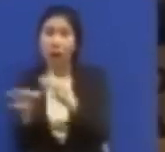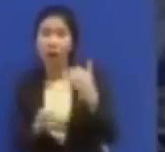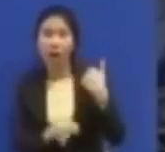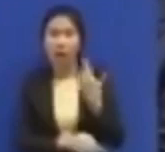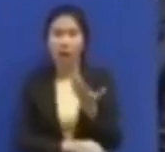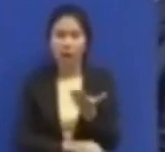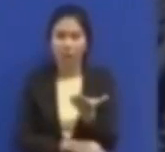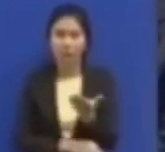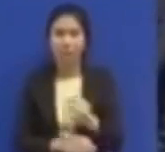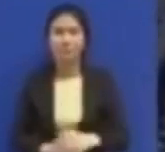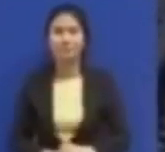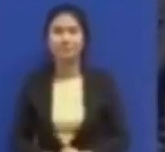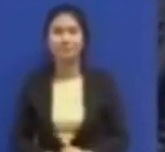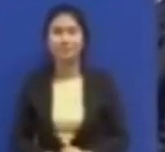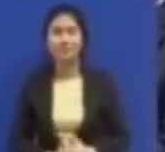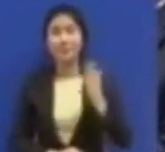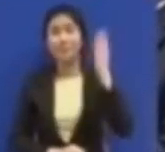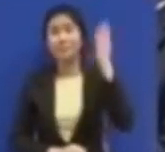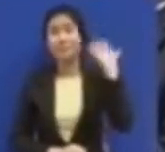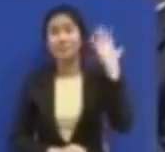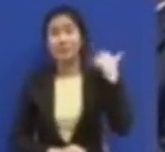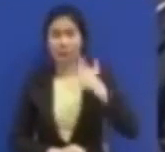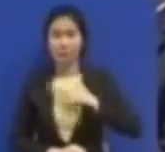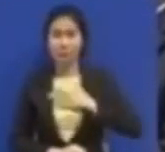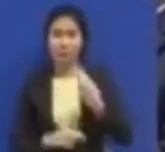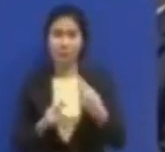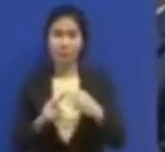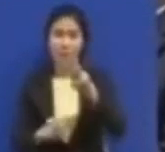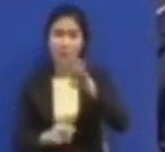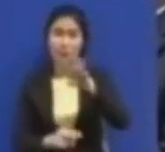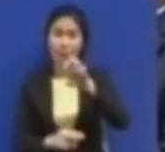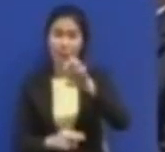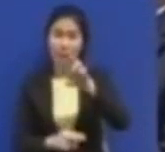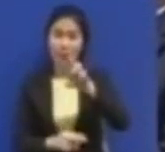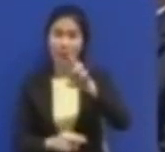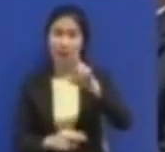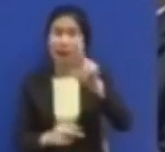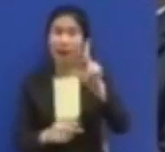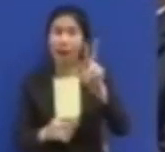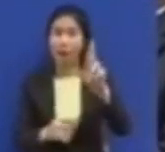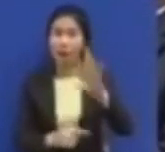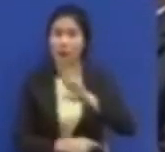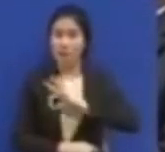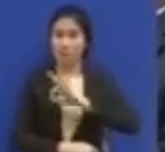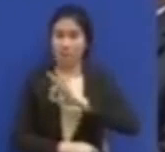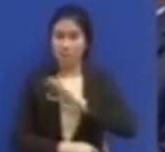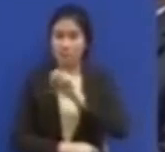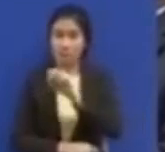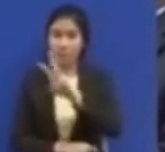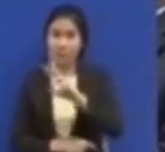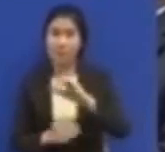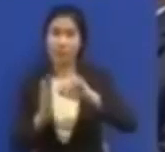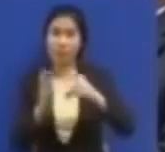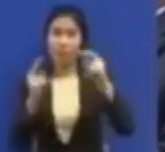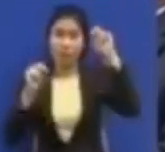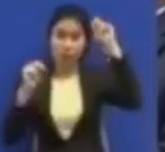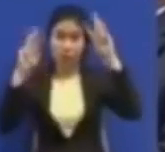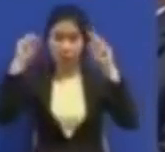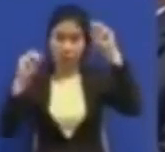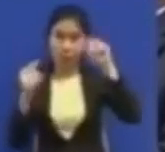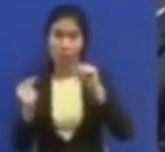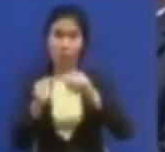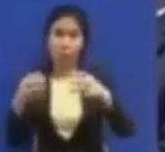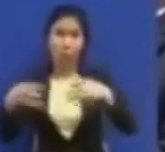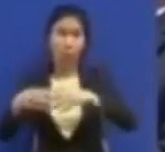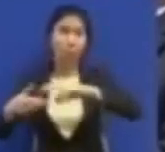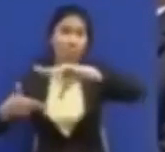ครับเมื่อสักครู่ผมวีรกรคำประกอบสมาชิกสภาผู้แทนราษฎรนครสวรรค์พรรคพลังประชารัฐ